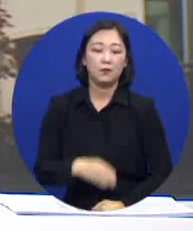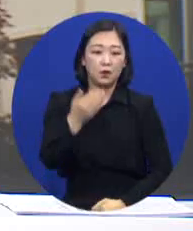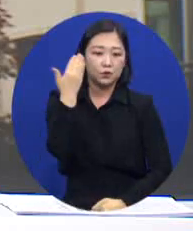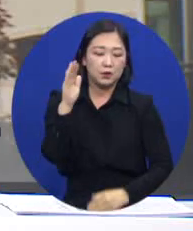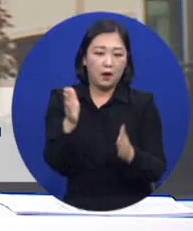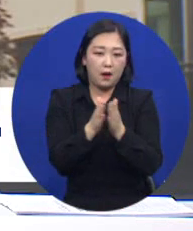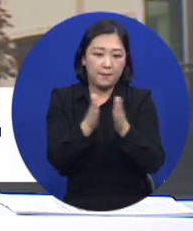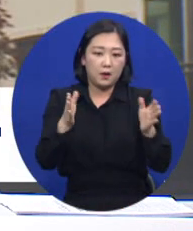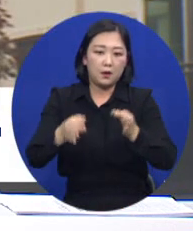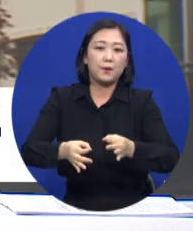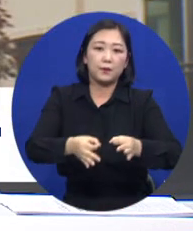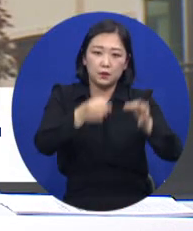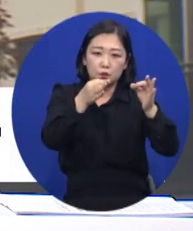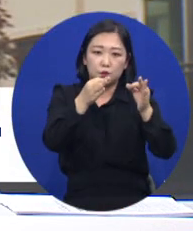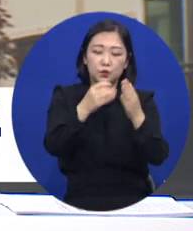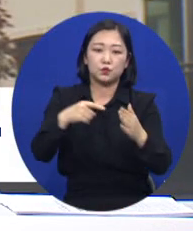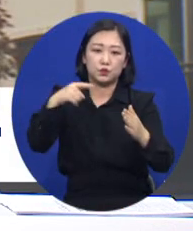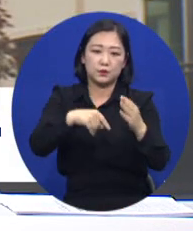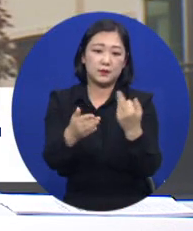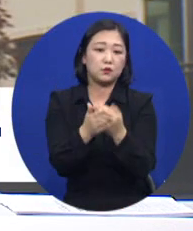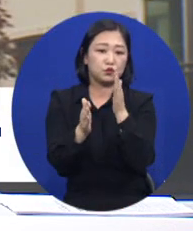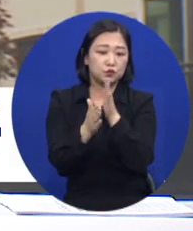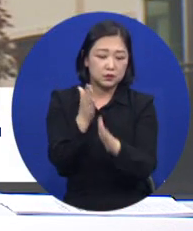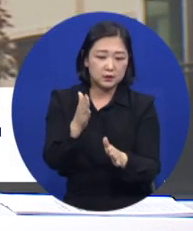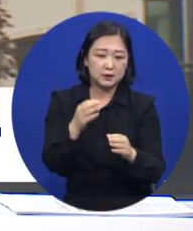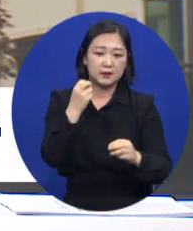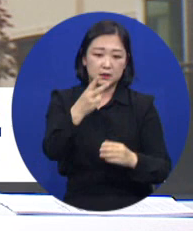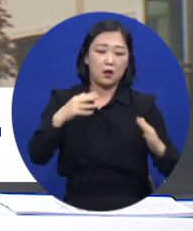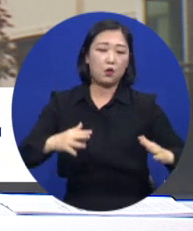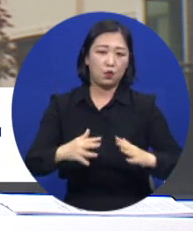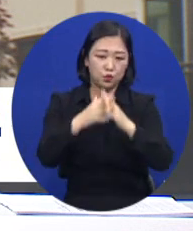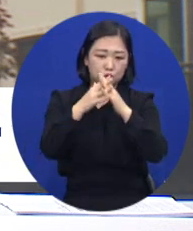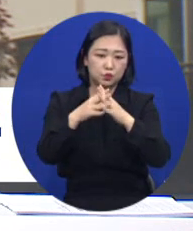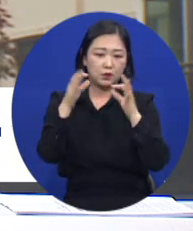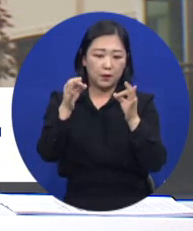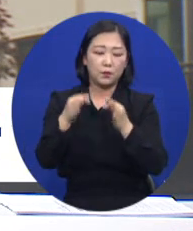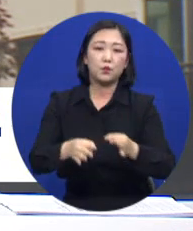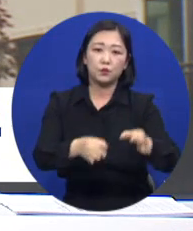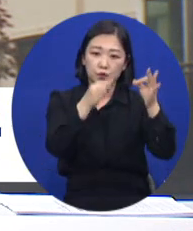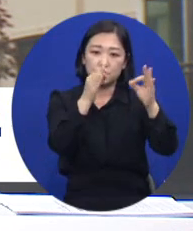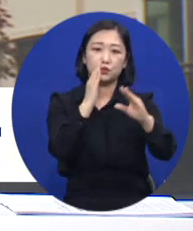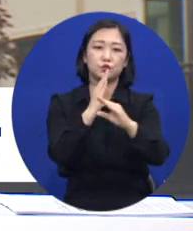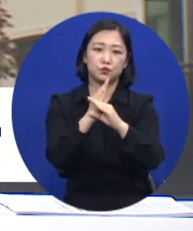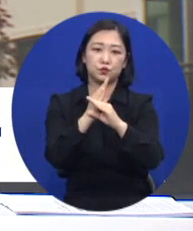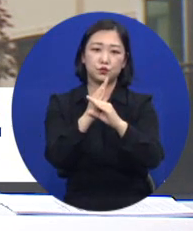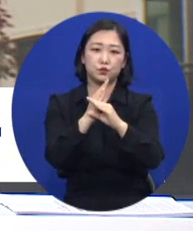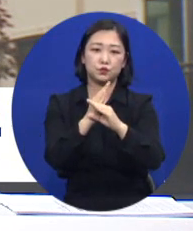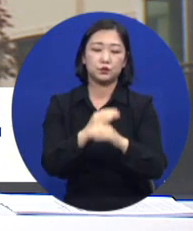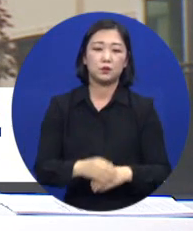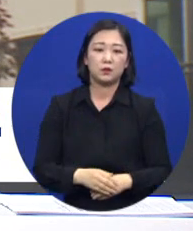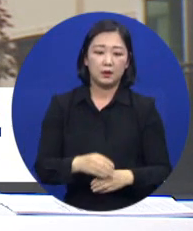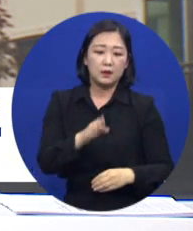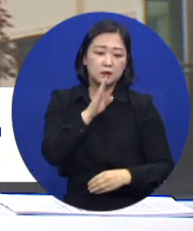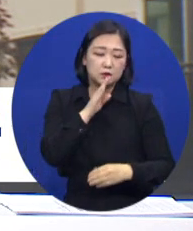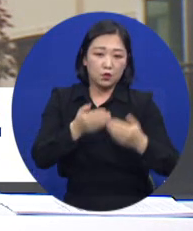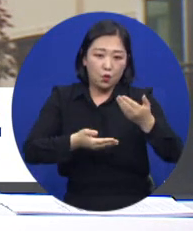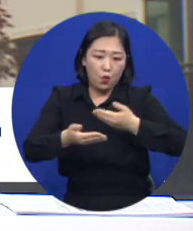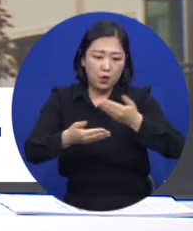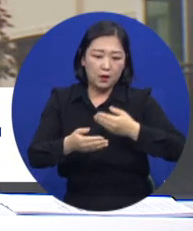최근 아파트값 상승세 속에 제주 시내 재건축 아파트값도 급등하고 있습니다.